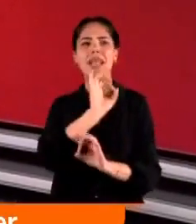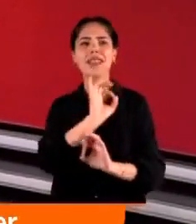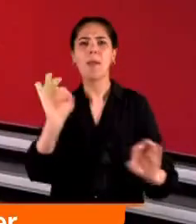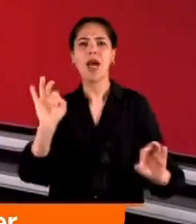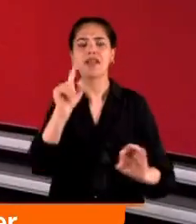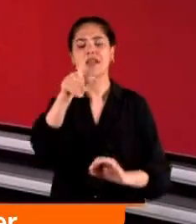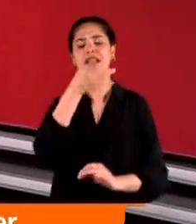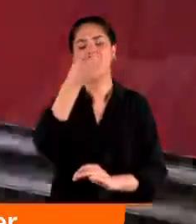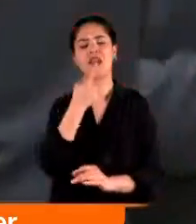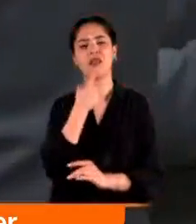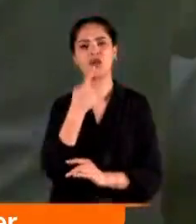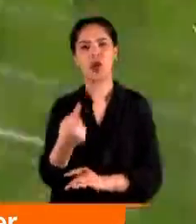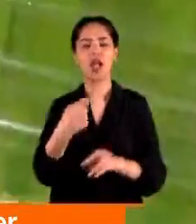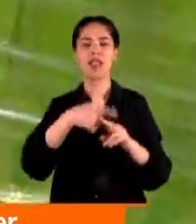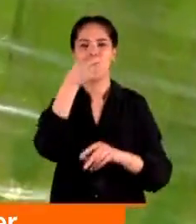başladı.